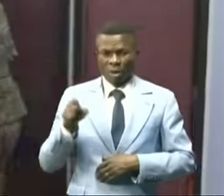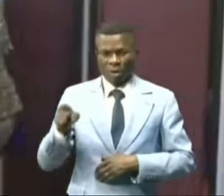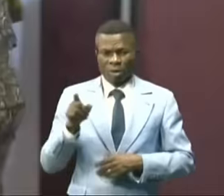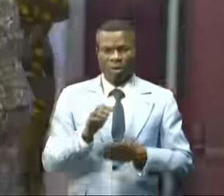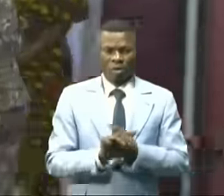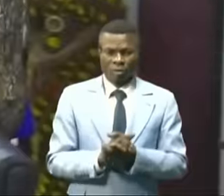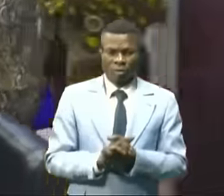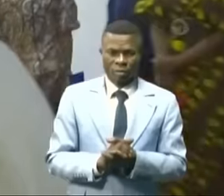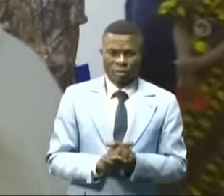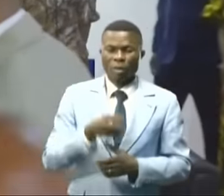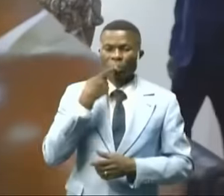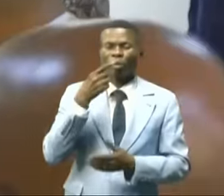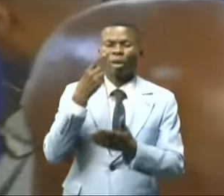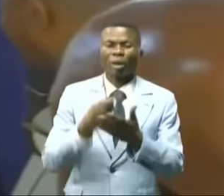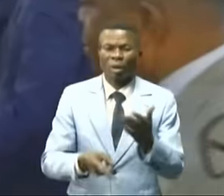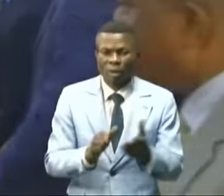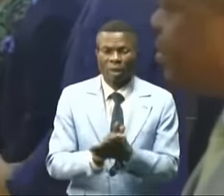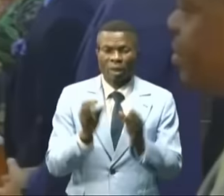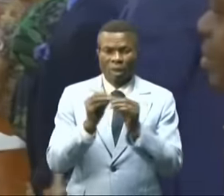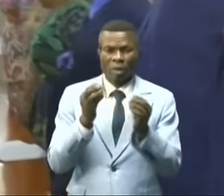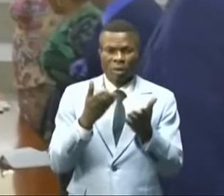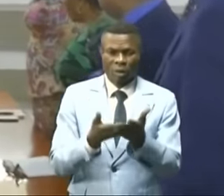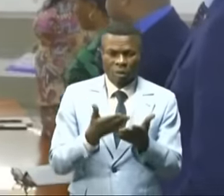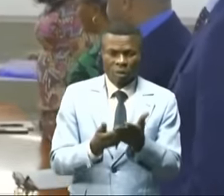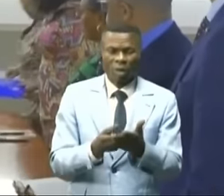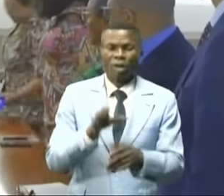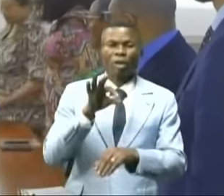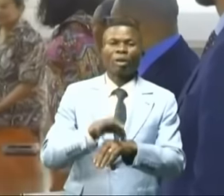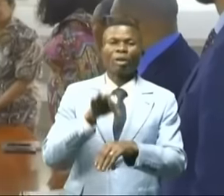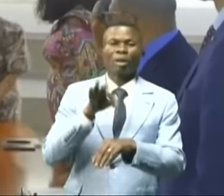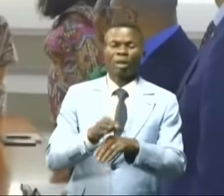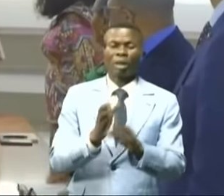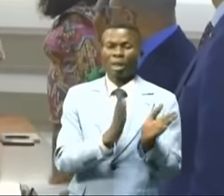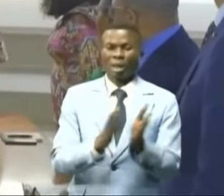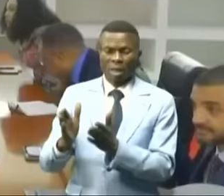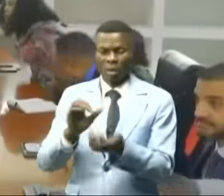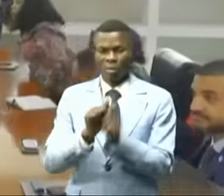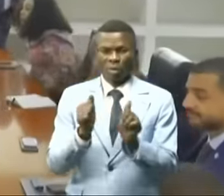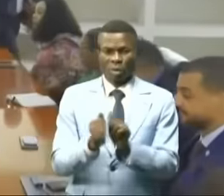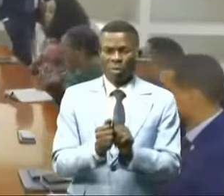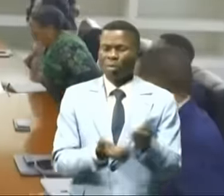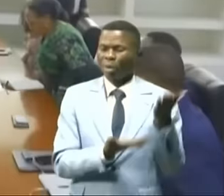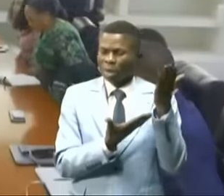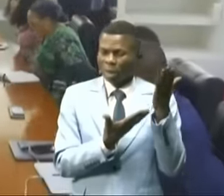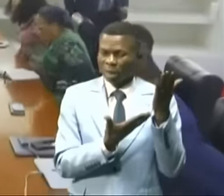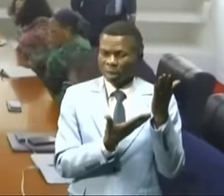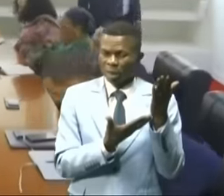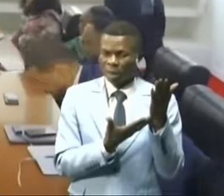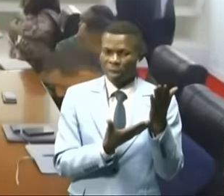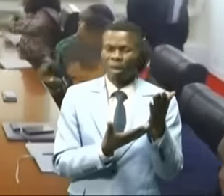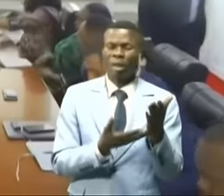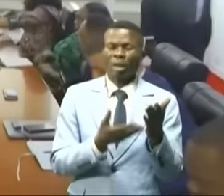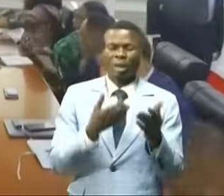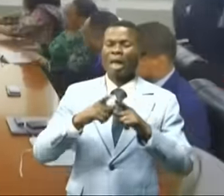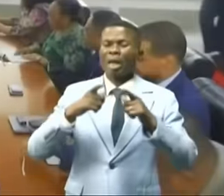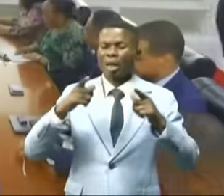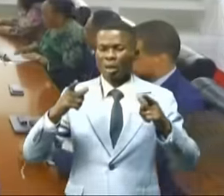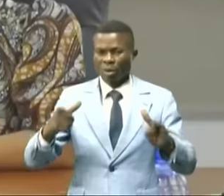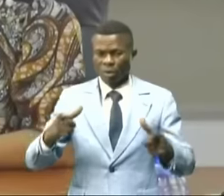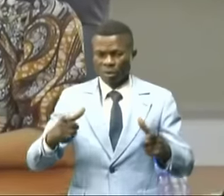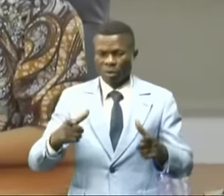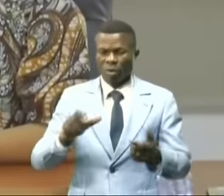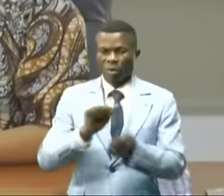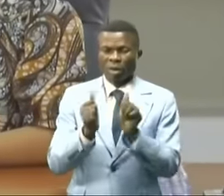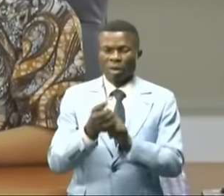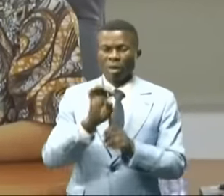Wagner. Dans leurs échanges, cette rencontre était donc l'occasion de tabler sur cette situation urgente, presque oubliée, dont l'ampleur s'accroît pourtant au quotidien.